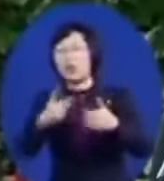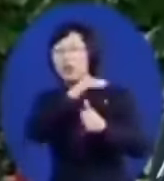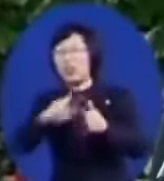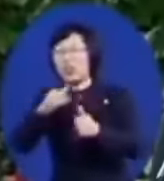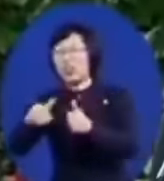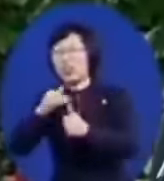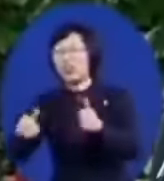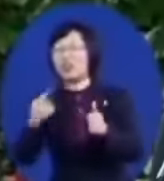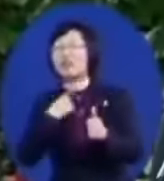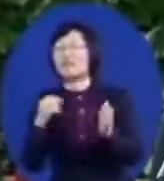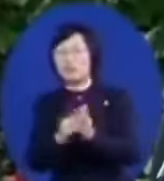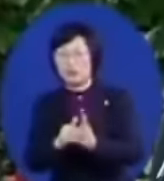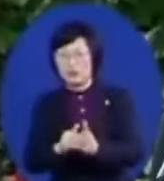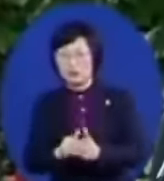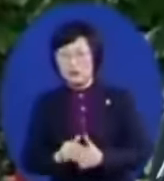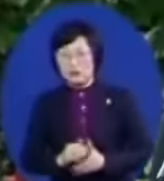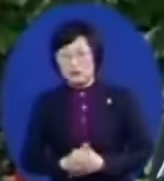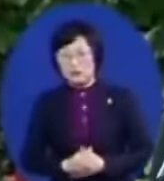좌절에 빠졌습니다.